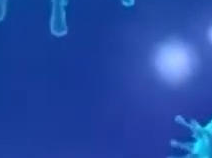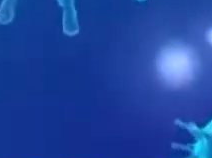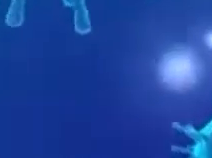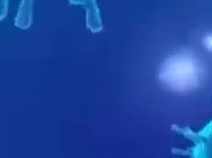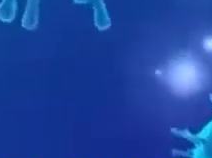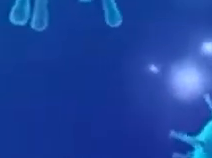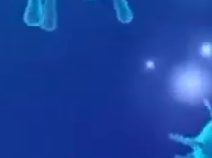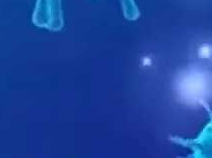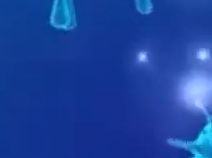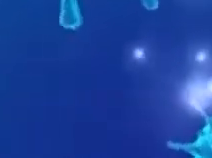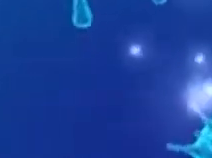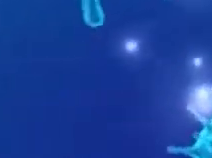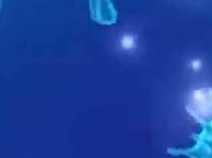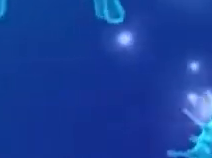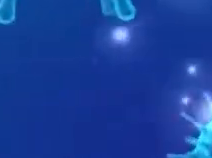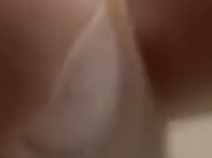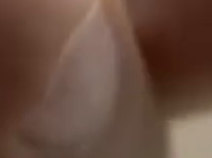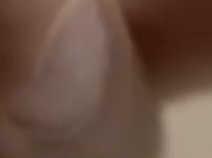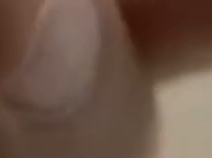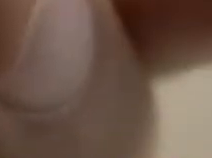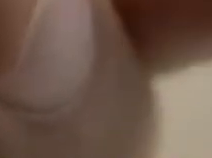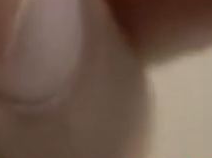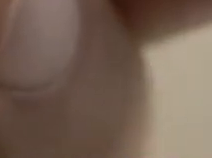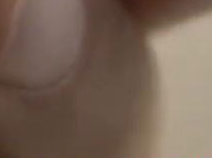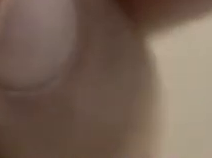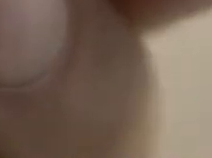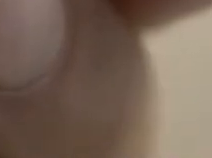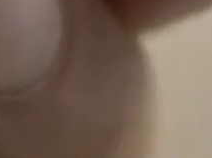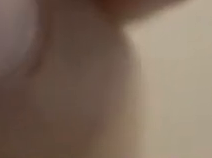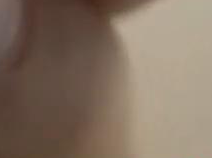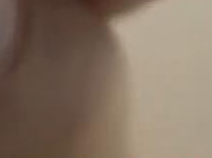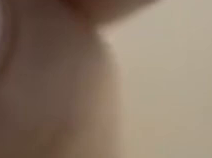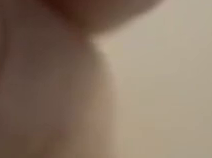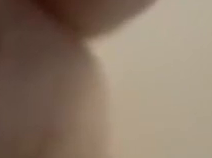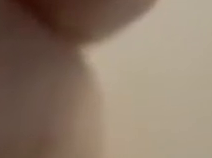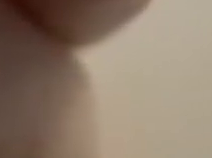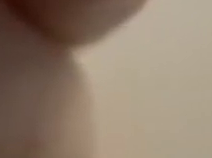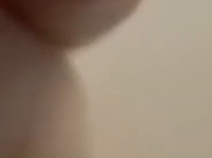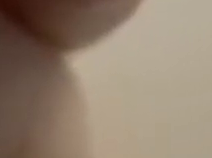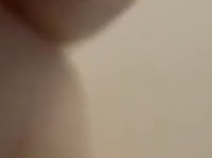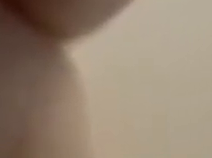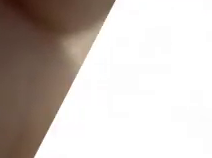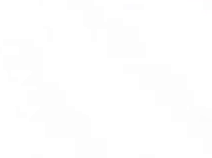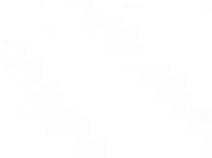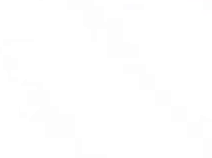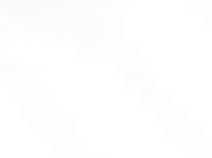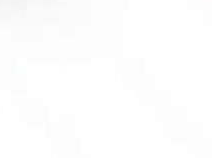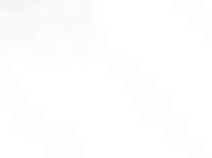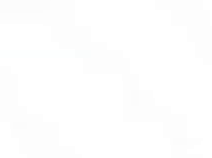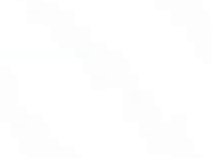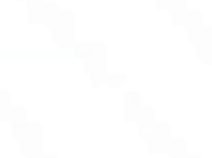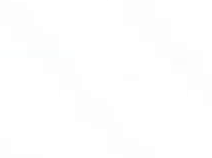verspreiding van dit virus tegen te gaan. Wij roepen u op gehoor te geven aan deze instructies.